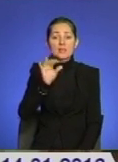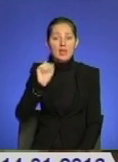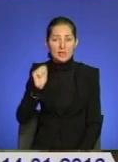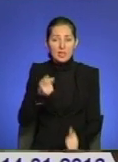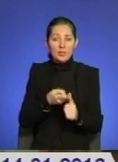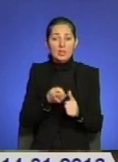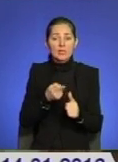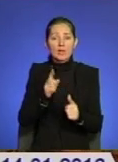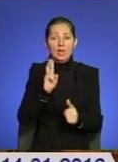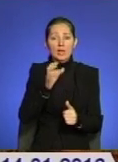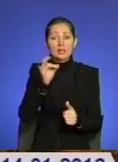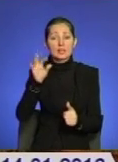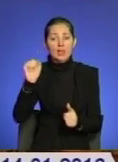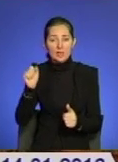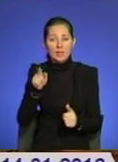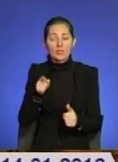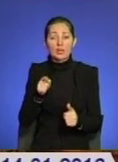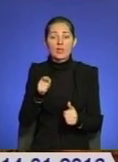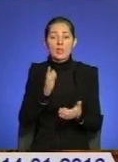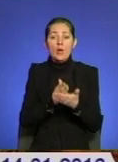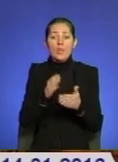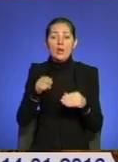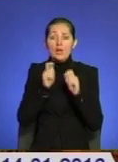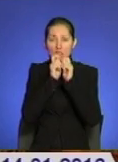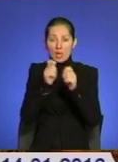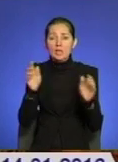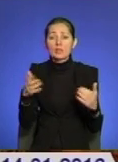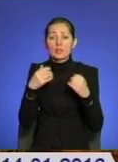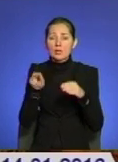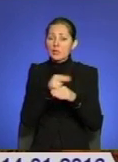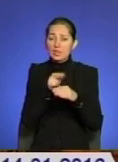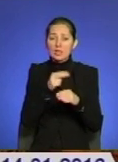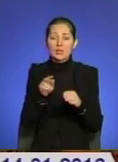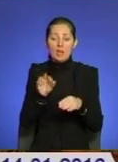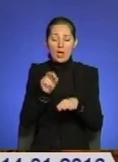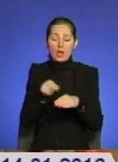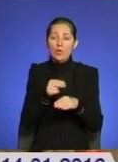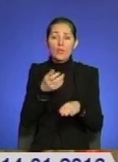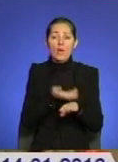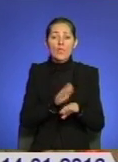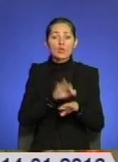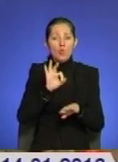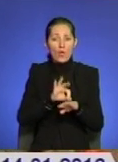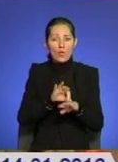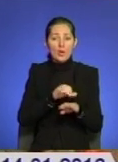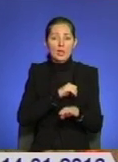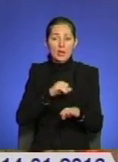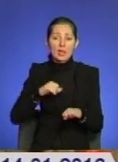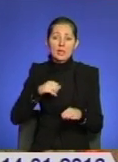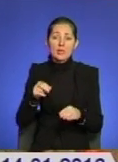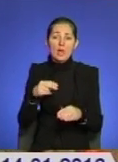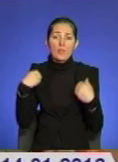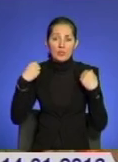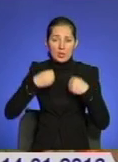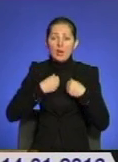зцілення і молитвою лікував важкохворих, піклувався про бідних і немічних, а сам носив скромний одяг і їв лише хліб, сіль та